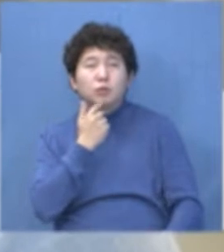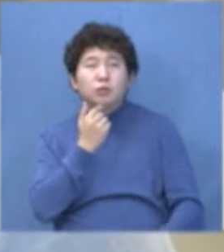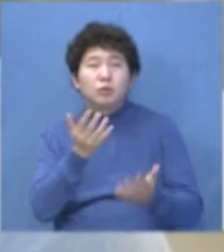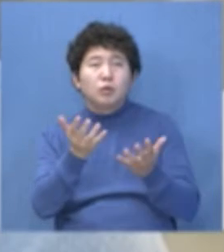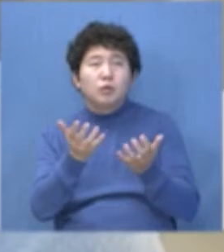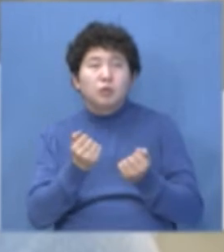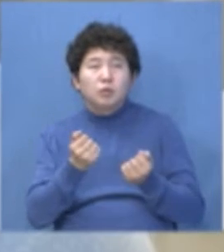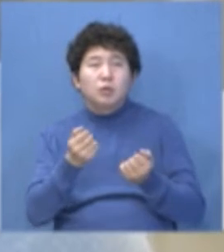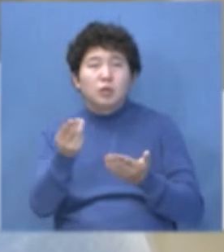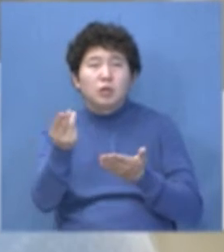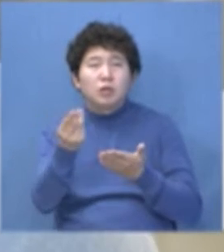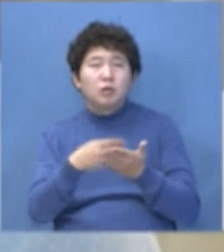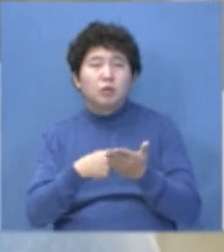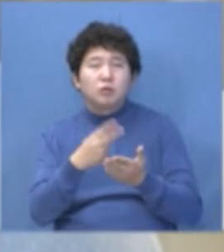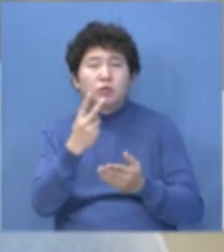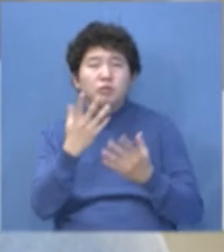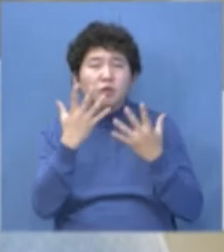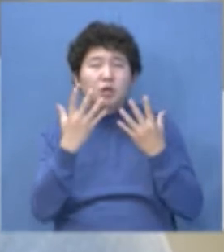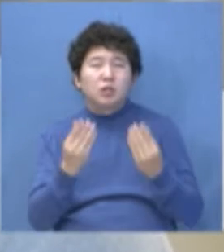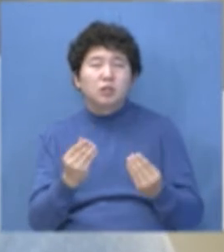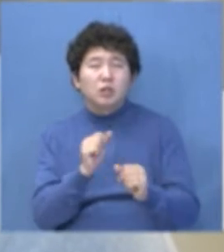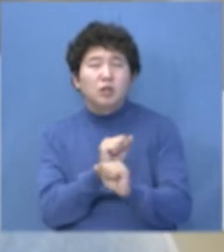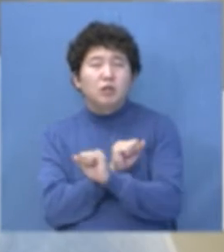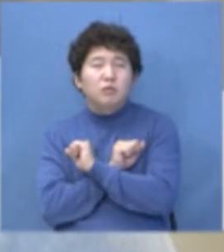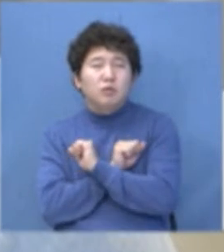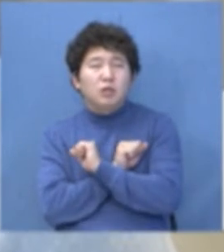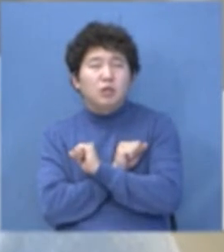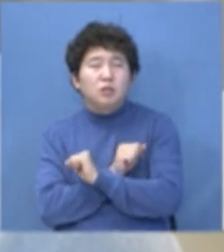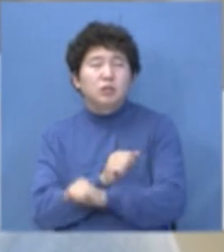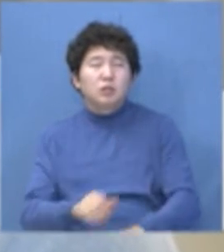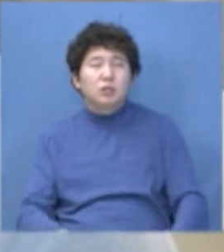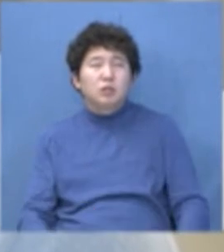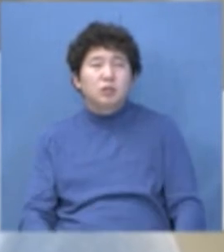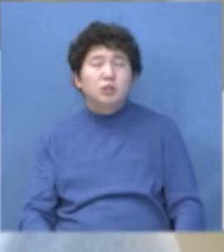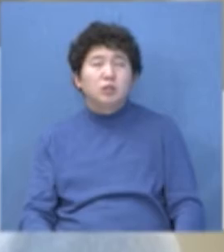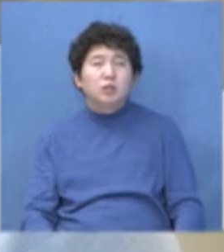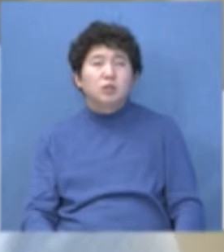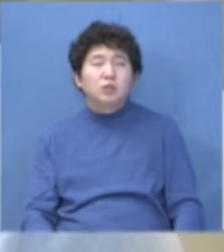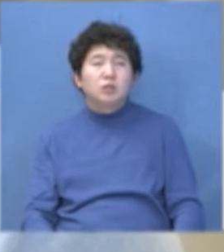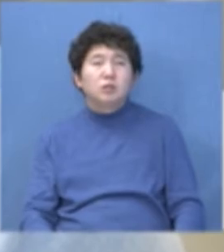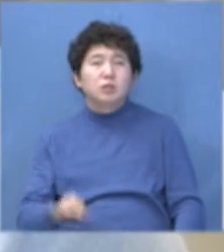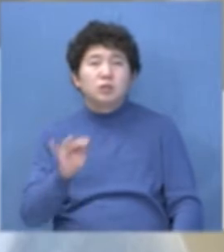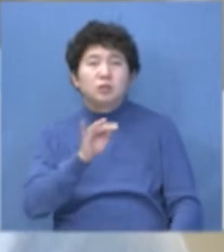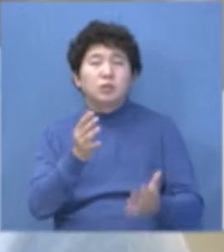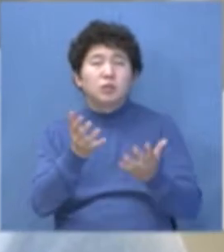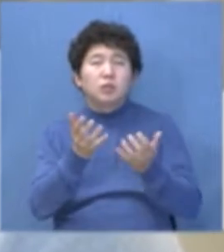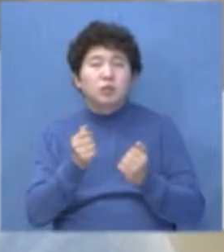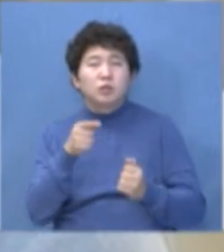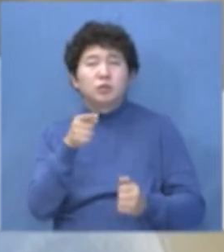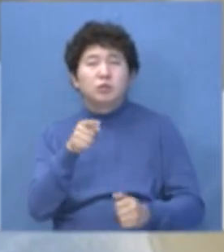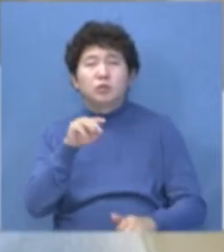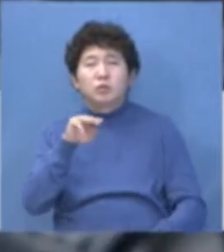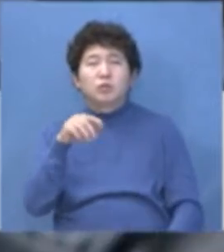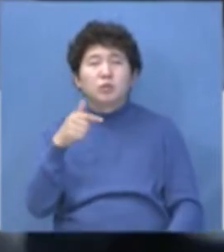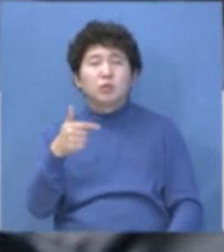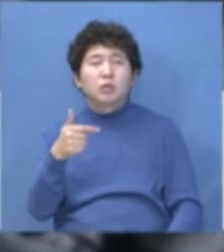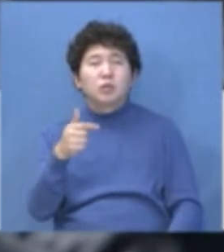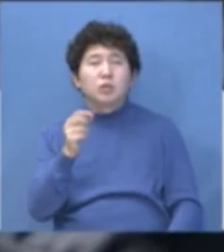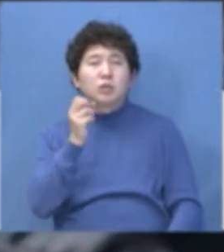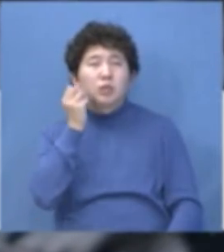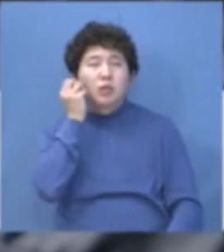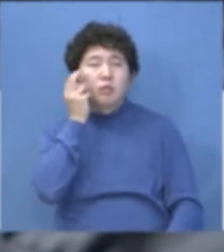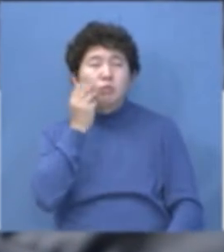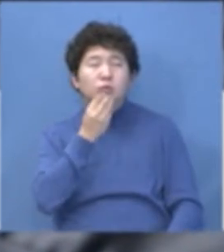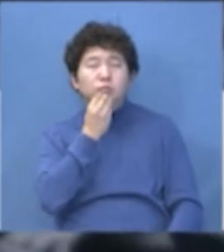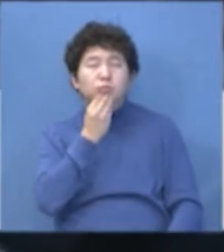2 дня выходных, то есть освобождение от занятий, да, и, соответственно, получать 1000 тенге на обед.